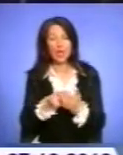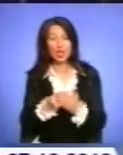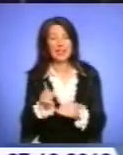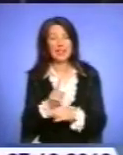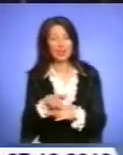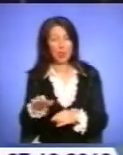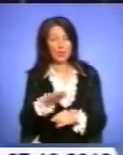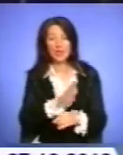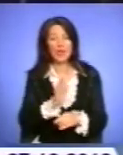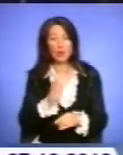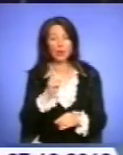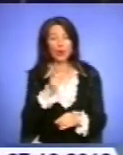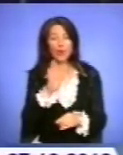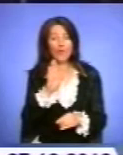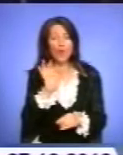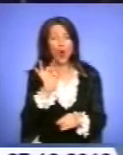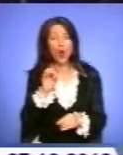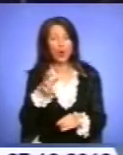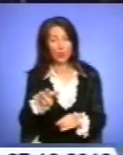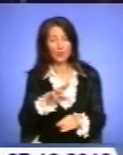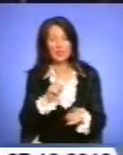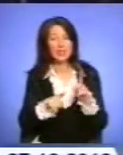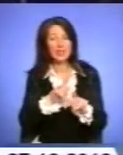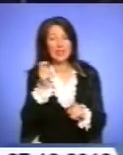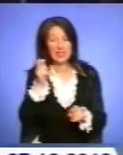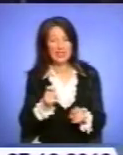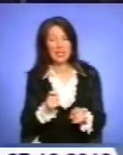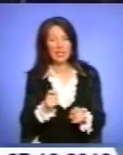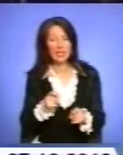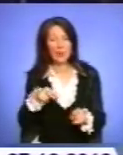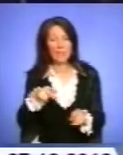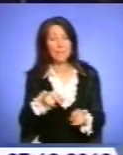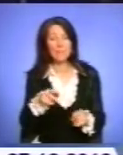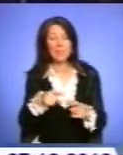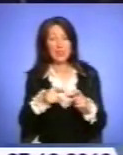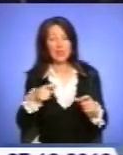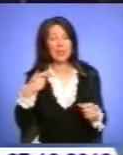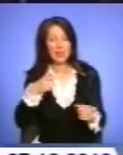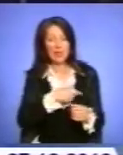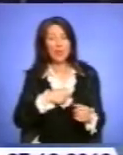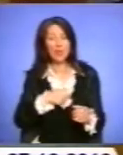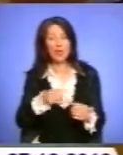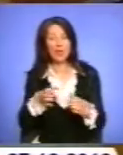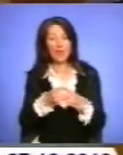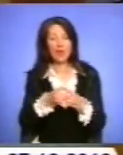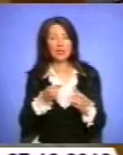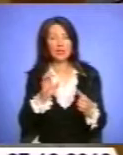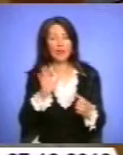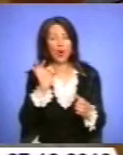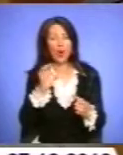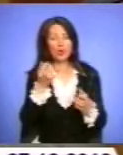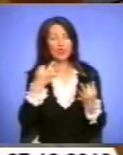Тернопільщини. Не було кворуму. На засідання не з'явилися депутати від фракції ВО «Свобода».